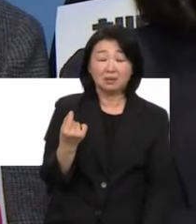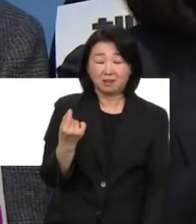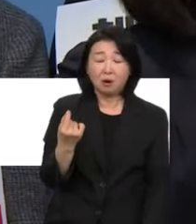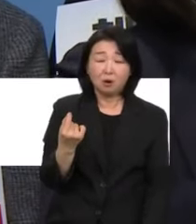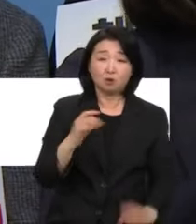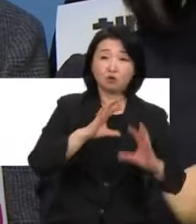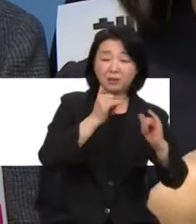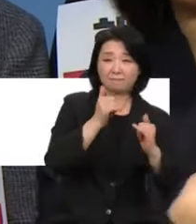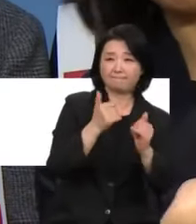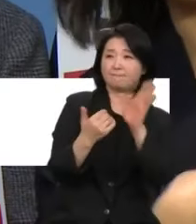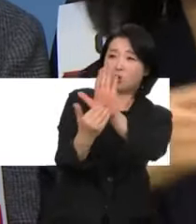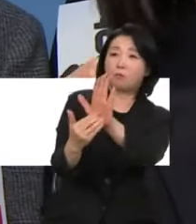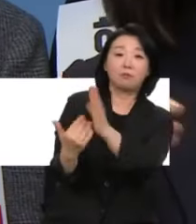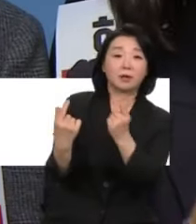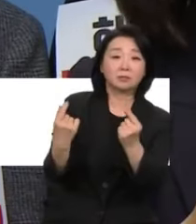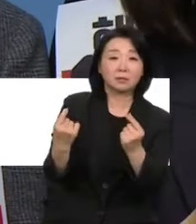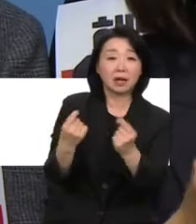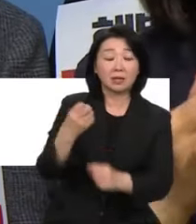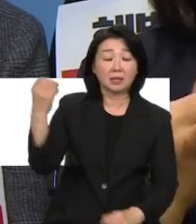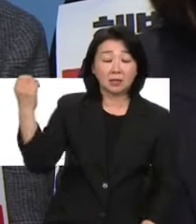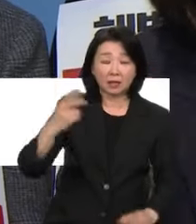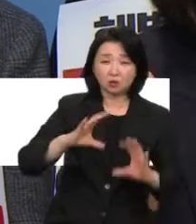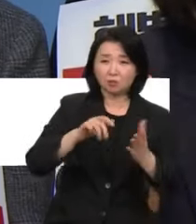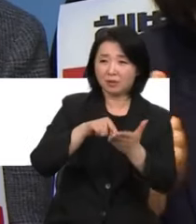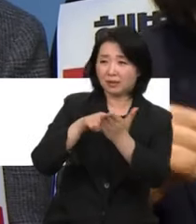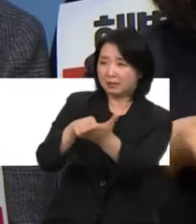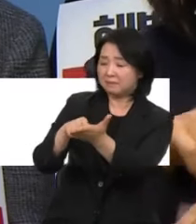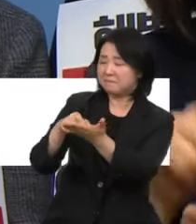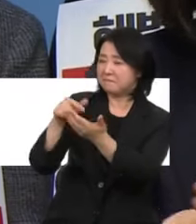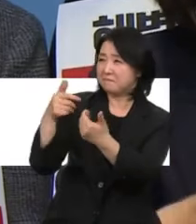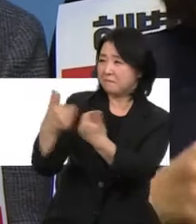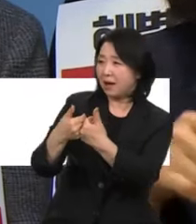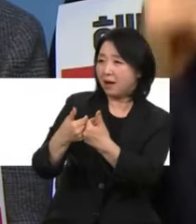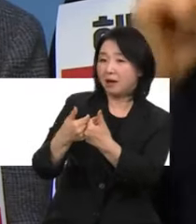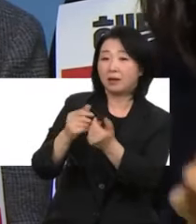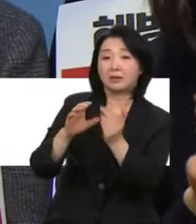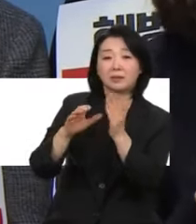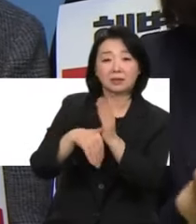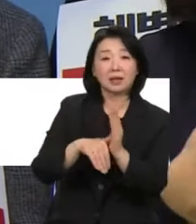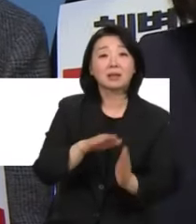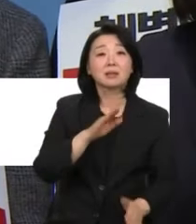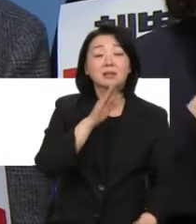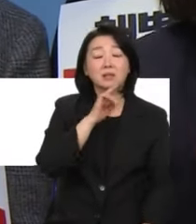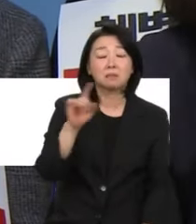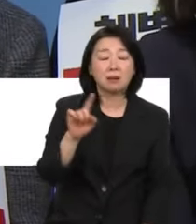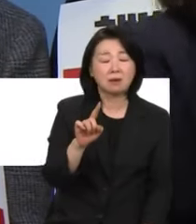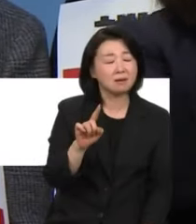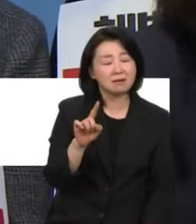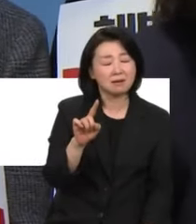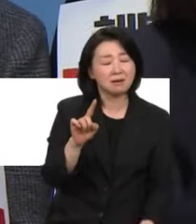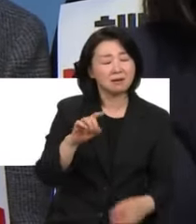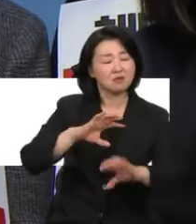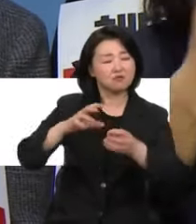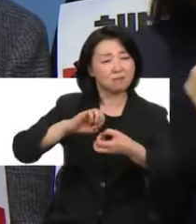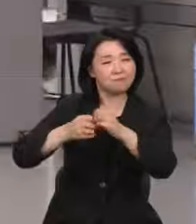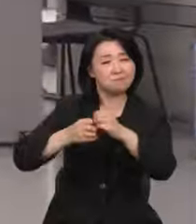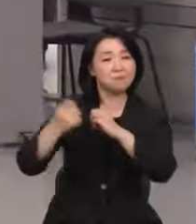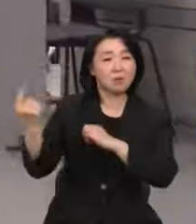행사했습니다. 또다시 국민의 뜻을 거부하려 든다면 그때는 정말로 파국을 맞게 될